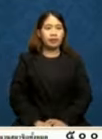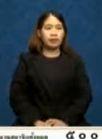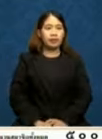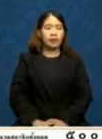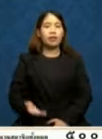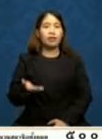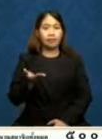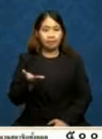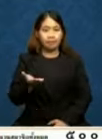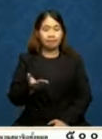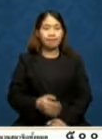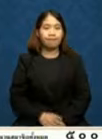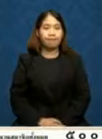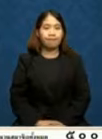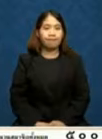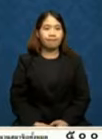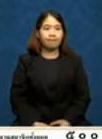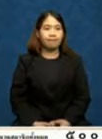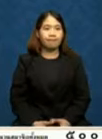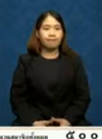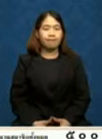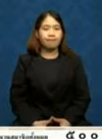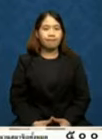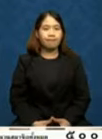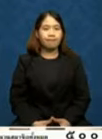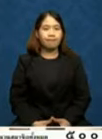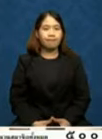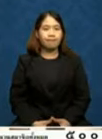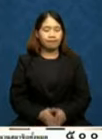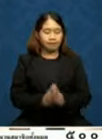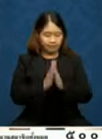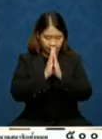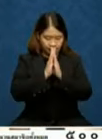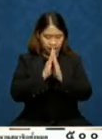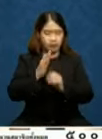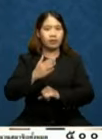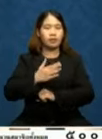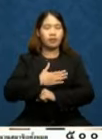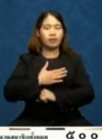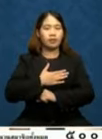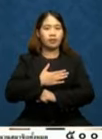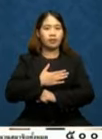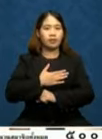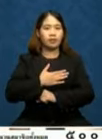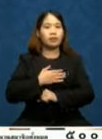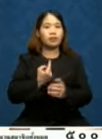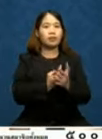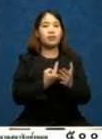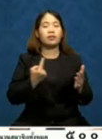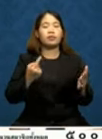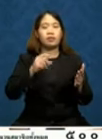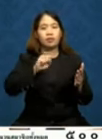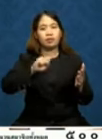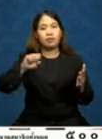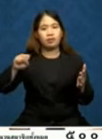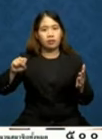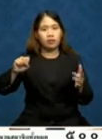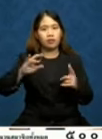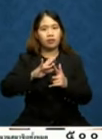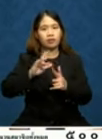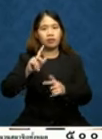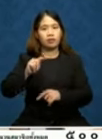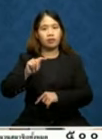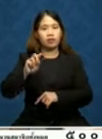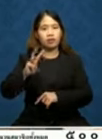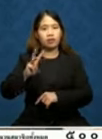ณพันธินนุ่มเจริญครับเจริญครับ เรียนท่านประธานครับผมพันธินนุ่มเจริญผู้แทนราษฎรกรุงเทพมหานครเขตวัฒนาและเ